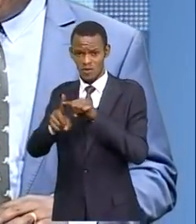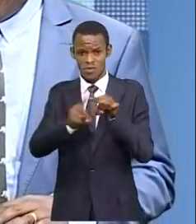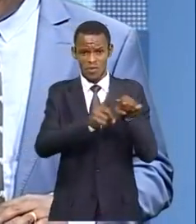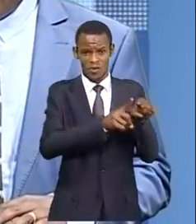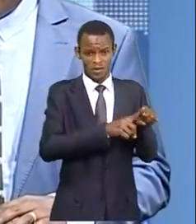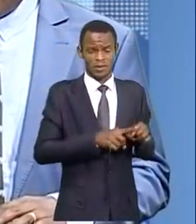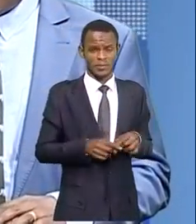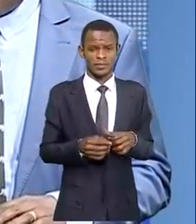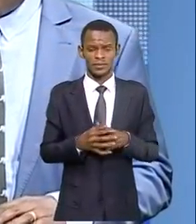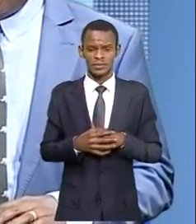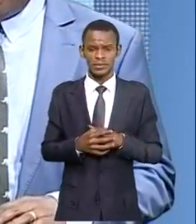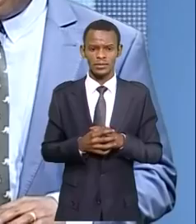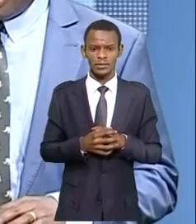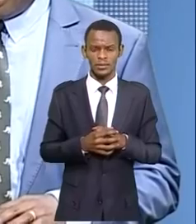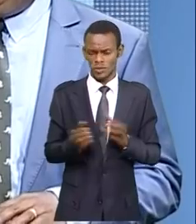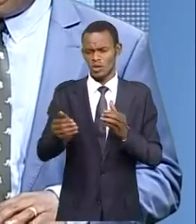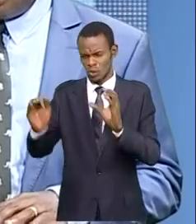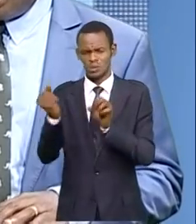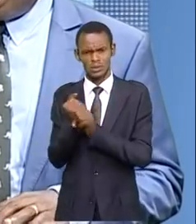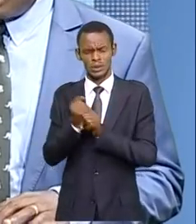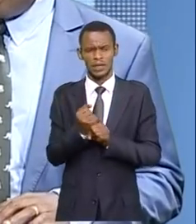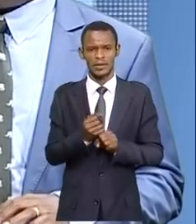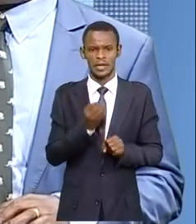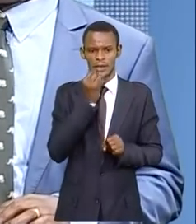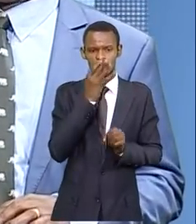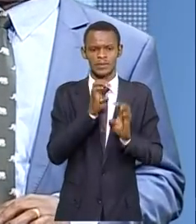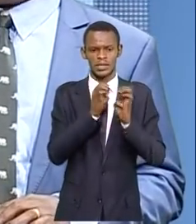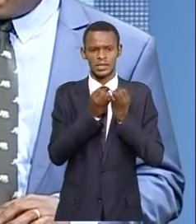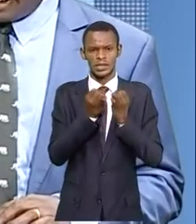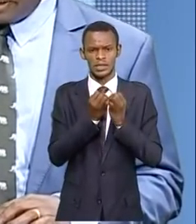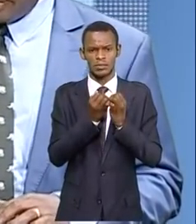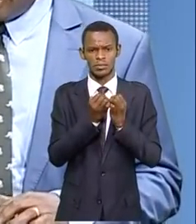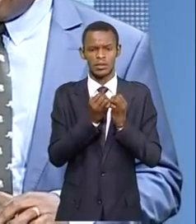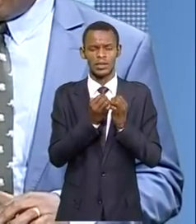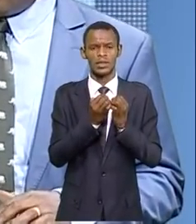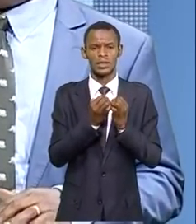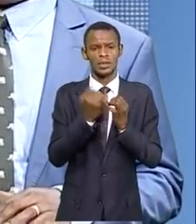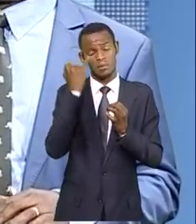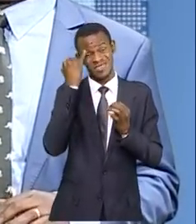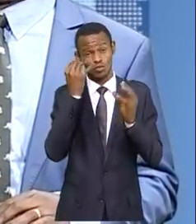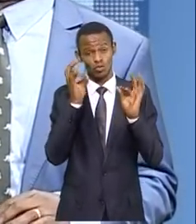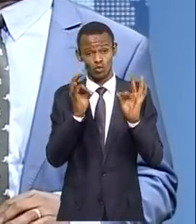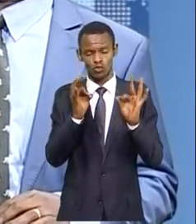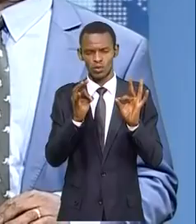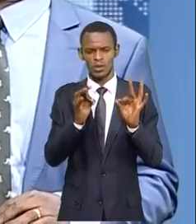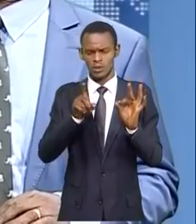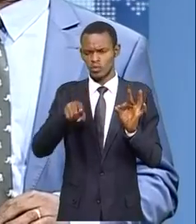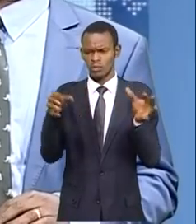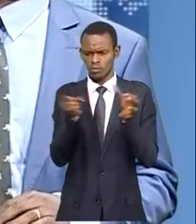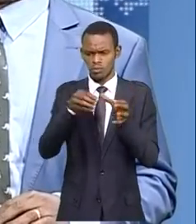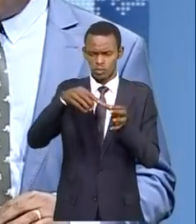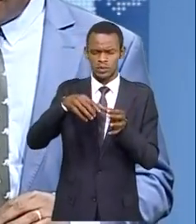à travailler il ya des types des matières nouvelles qui nécessitent un examen approfondi en